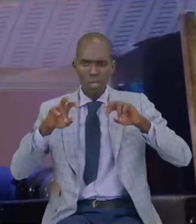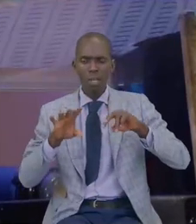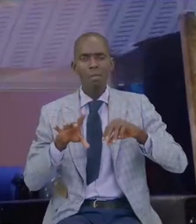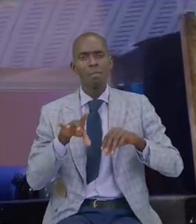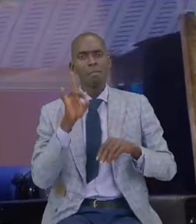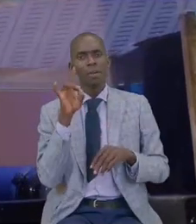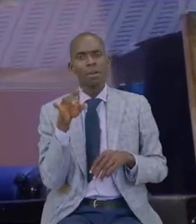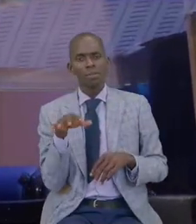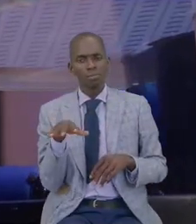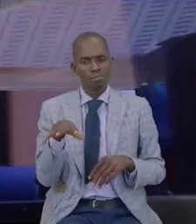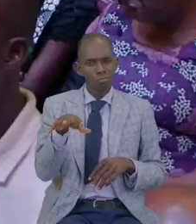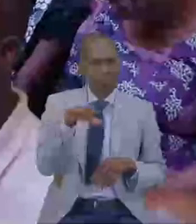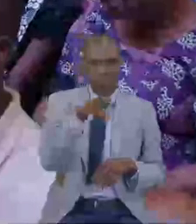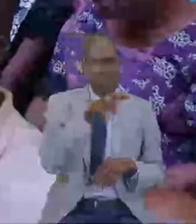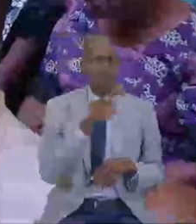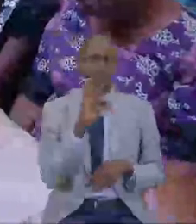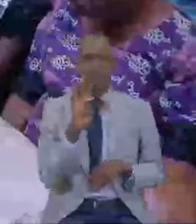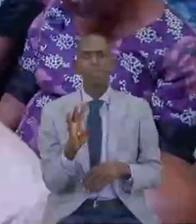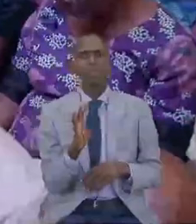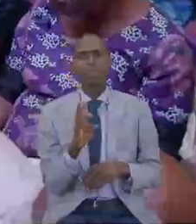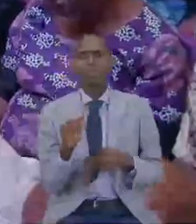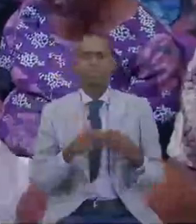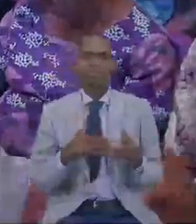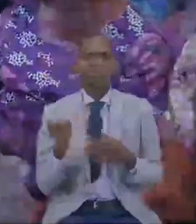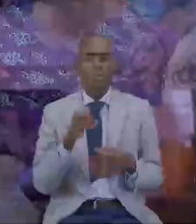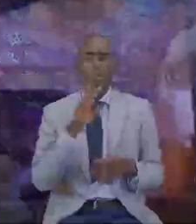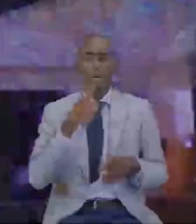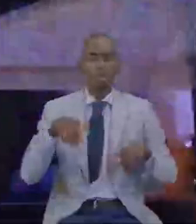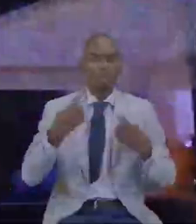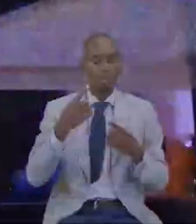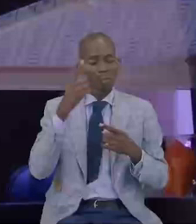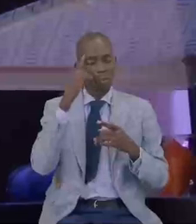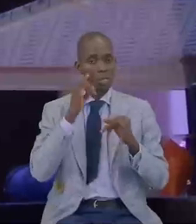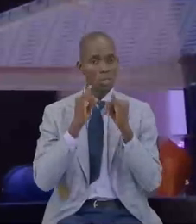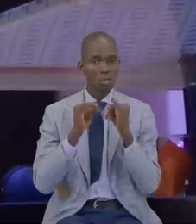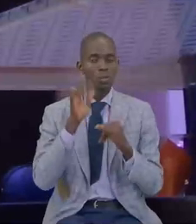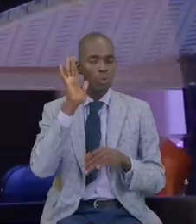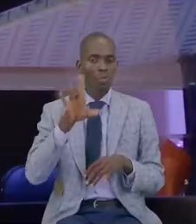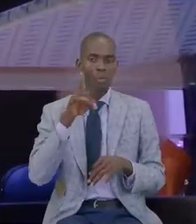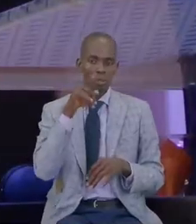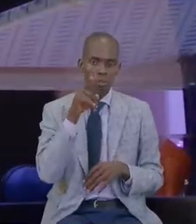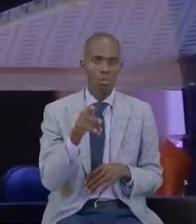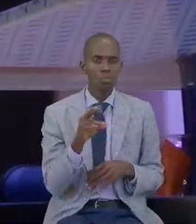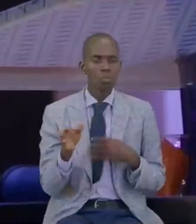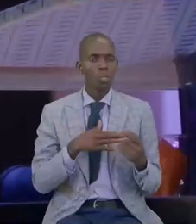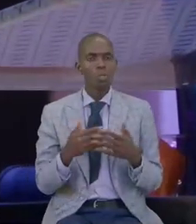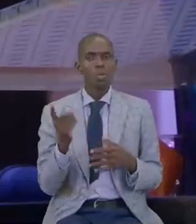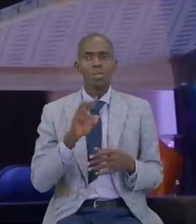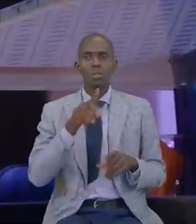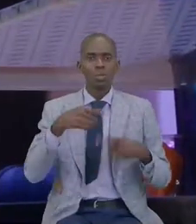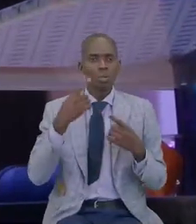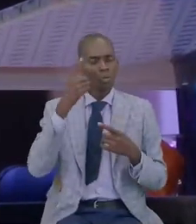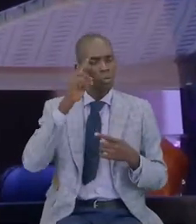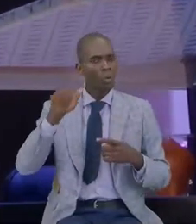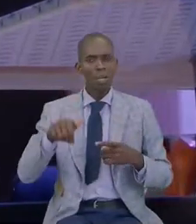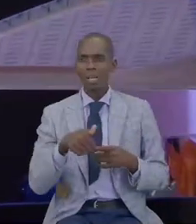il les trouvait, peu importe là où tu iras, pour l'entretien cette année, ils vont te trouver. Peu importe là où tu iras, pour un examen, ils